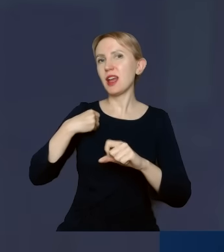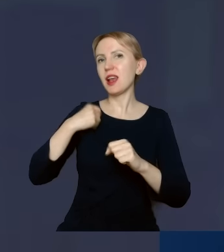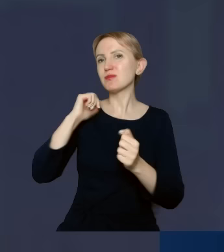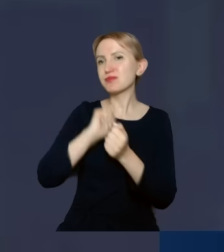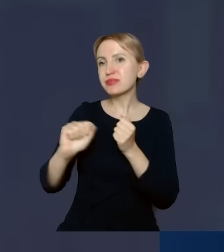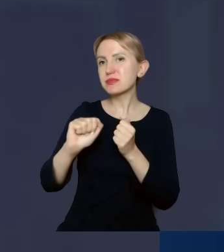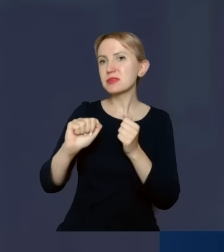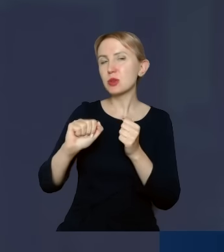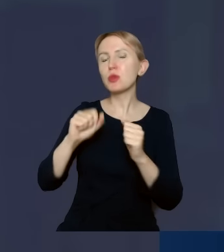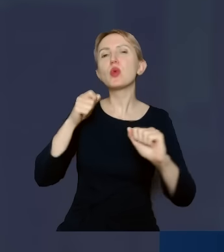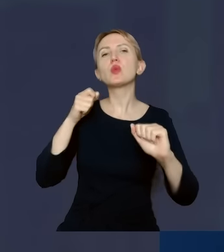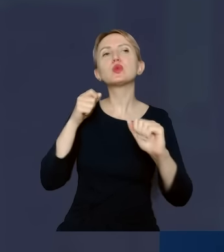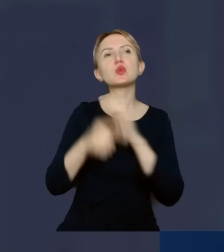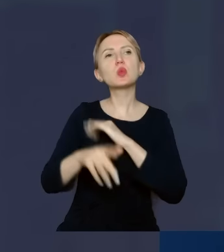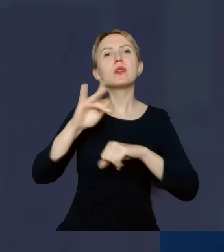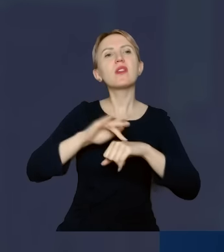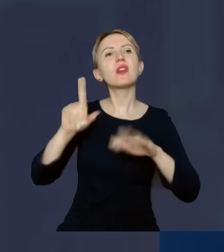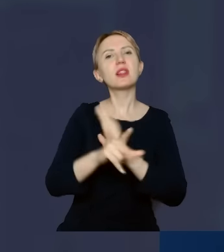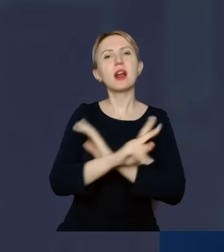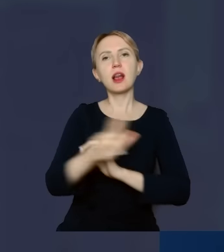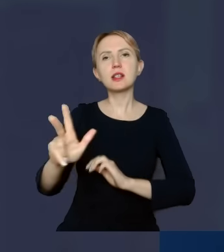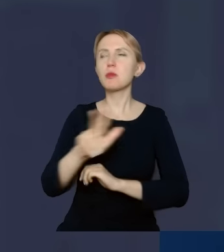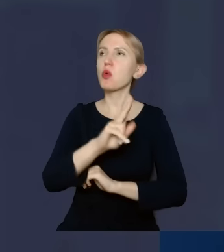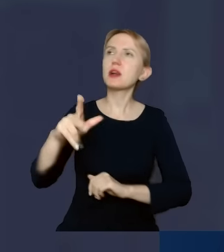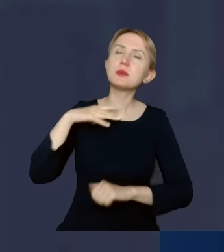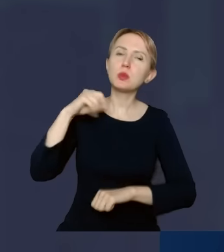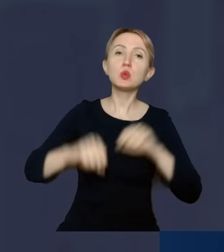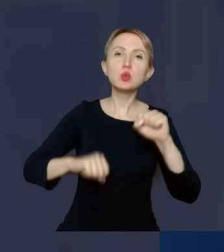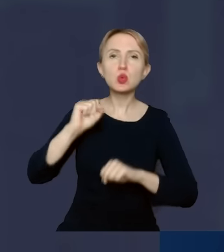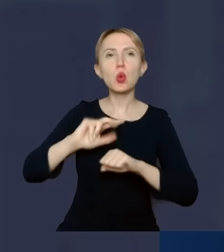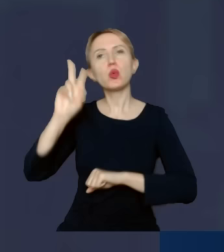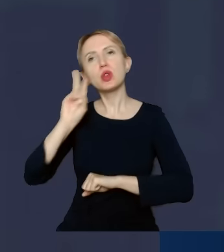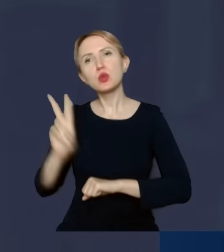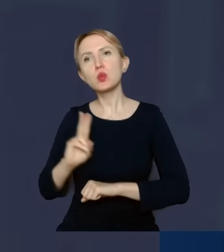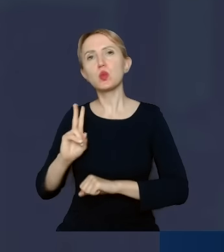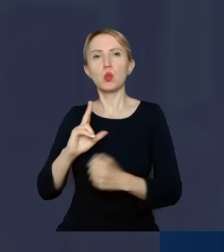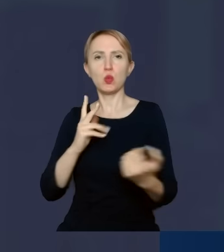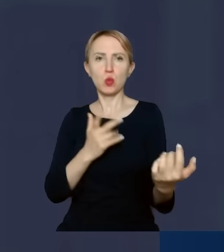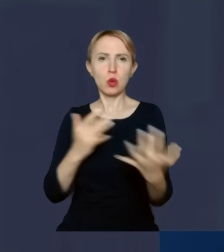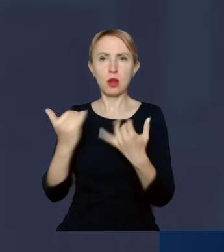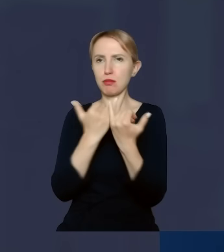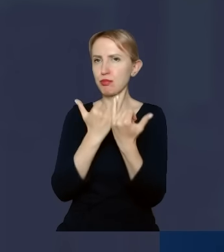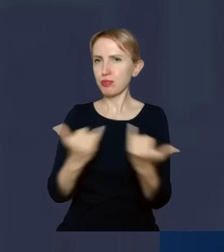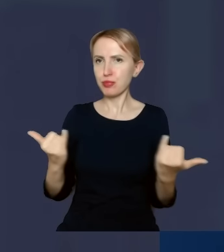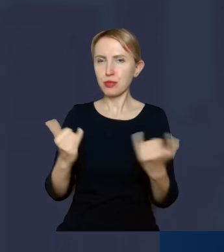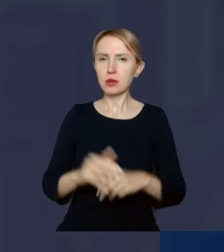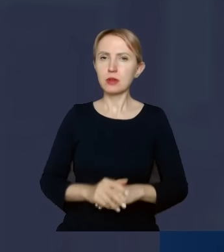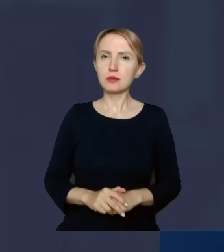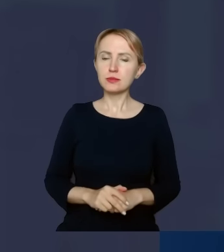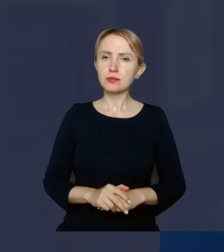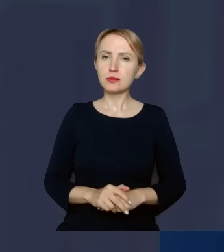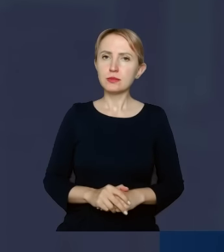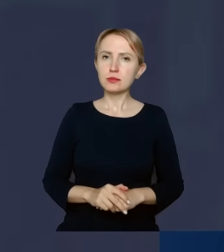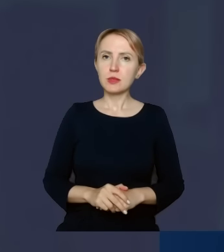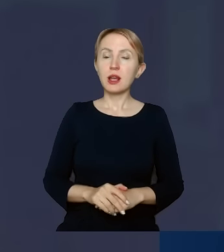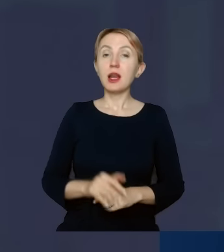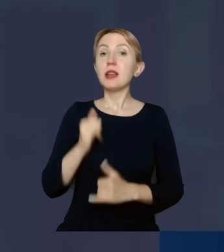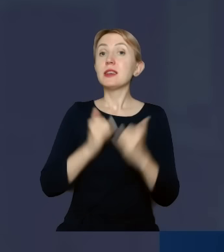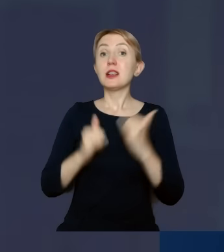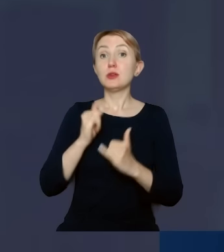każdego z nas, bo każdy z nas miał jakąś sprawę w sądzie, w jakiejś instytucji, gdzieś coś miał załatwiał i jeśli podważa się